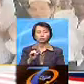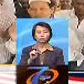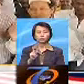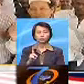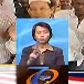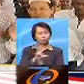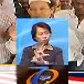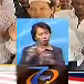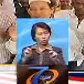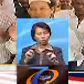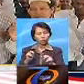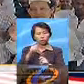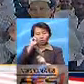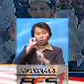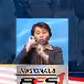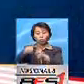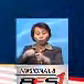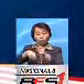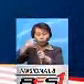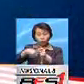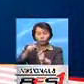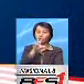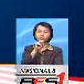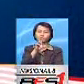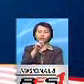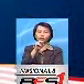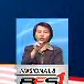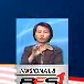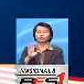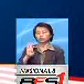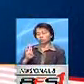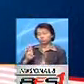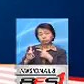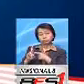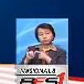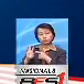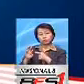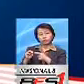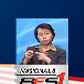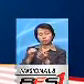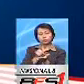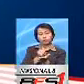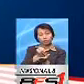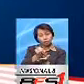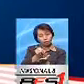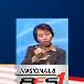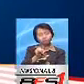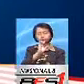umpan pun bukan. BRIM yang ikhlas, satu